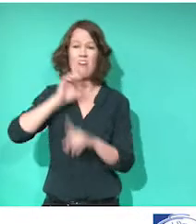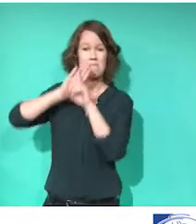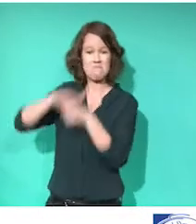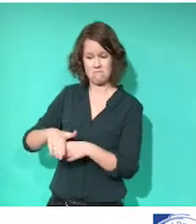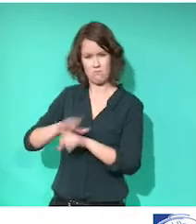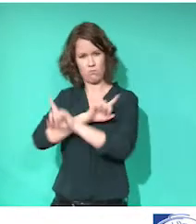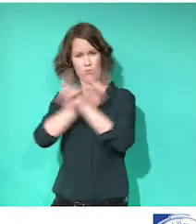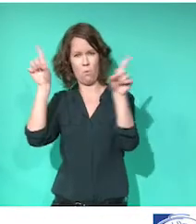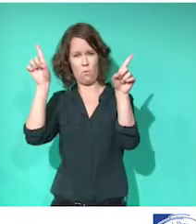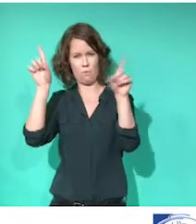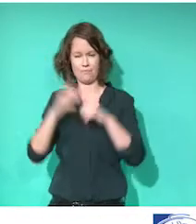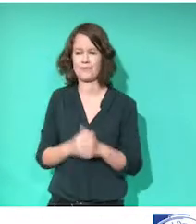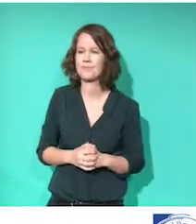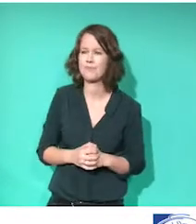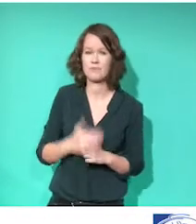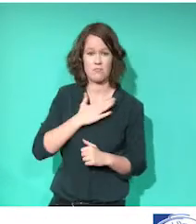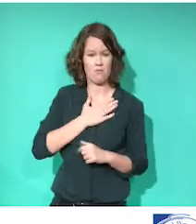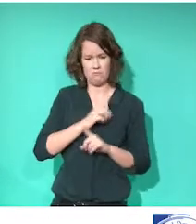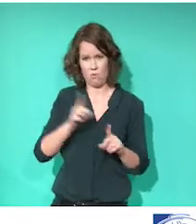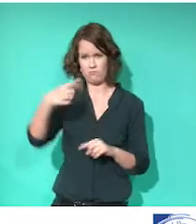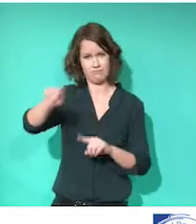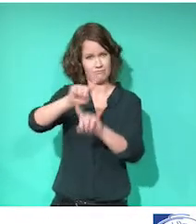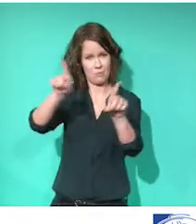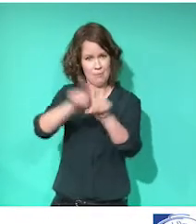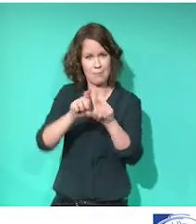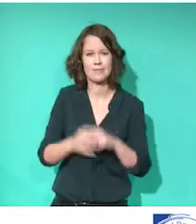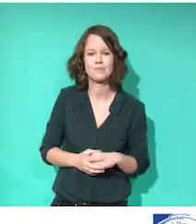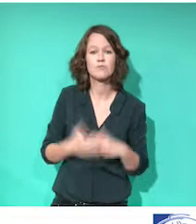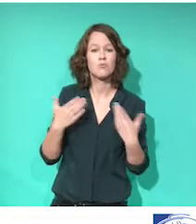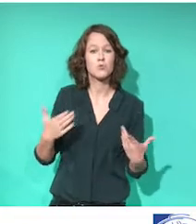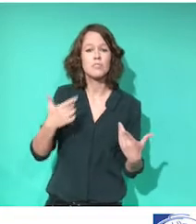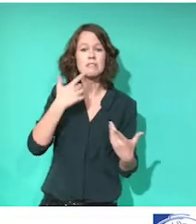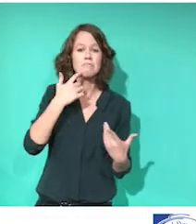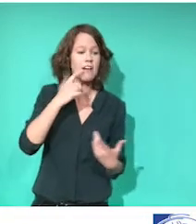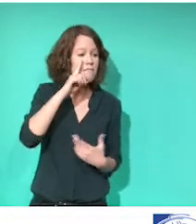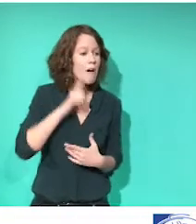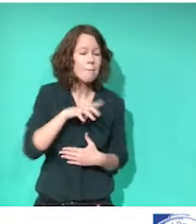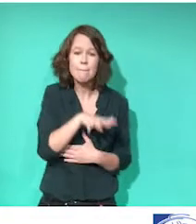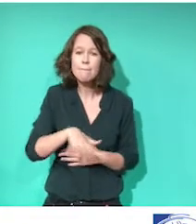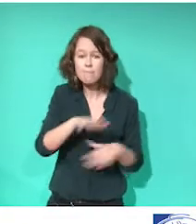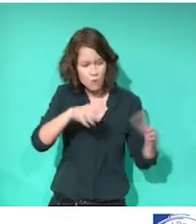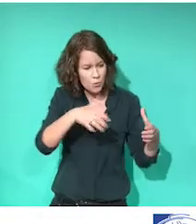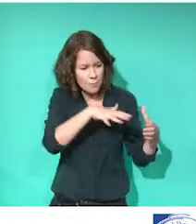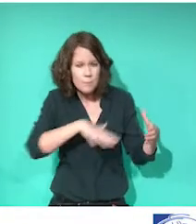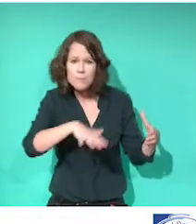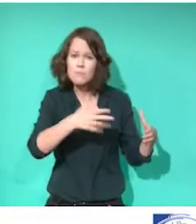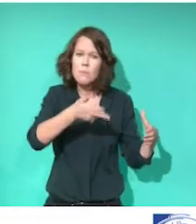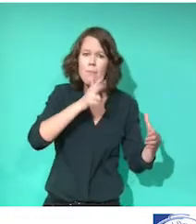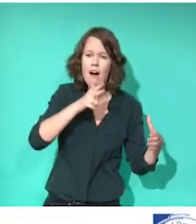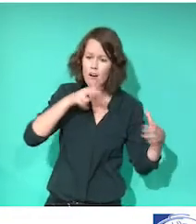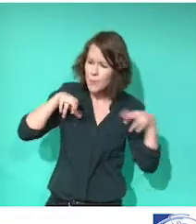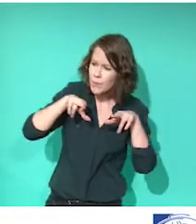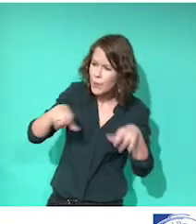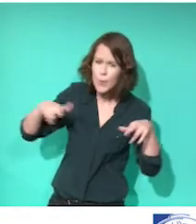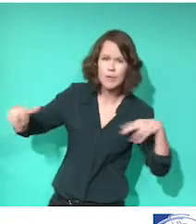pas le vôtre, c'est pas le mien, c'est pas le nôtre, tant mieux. On parlera aujourd'hui de violence aux femmes dans les espaces collectifs, dans les bars, dans les cafés, dans les